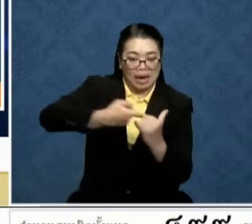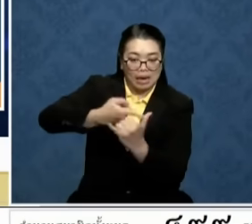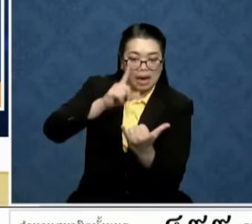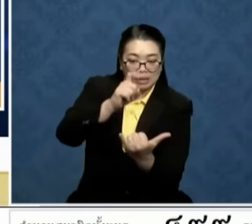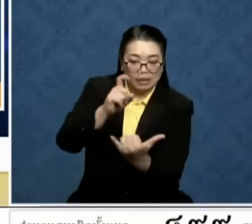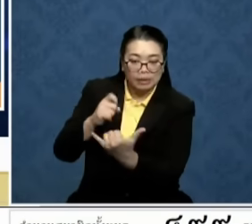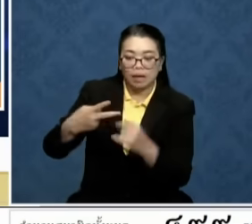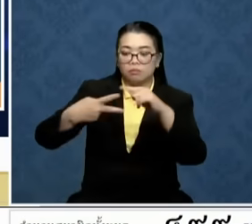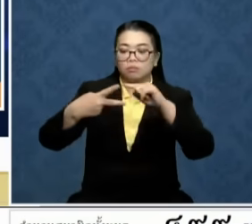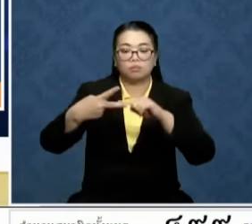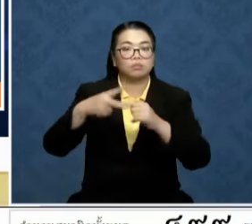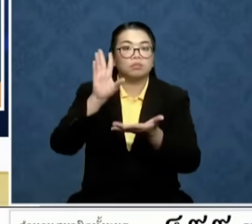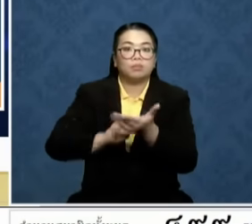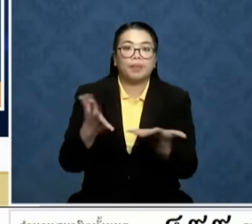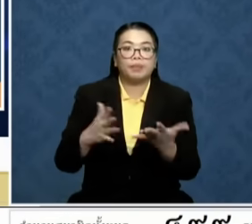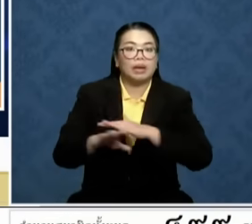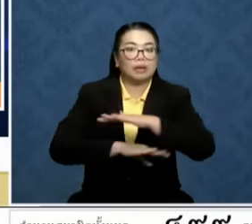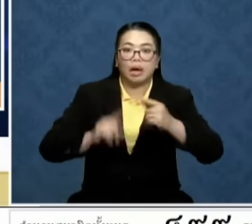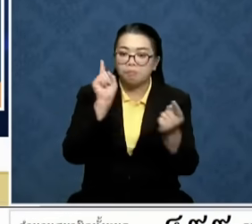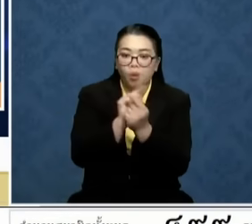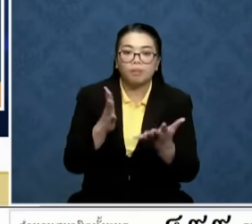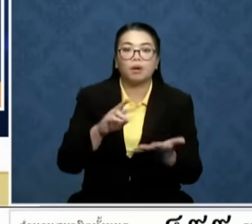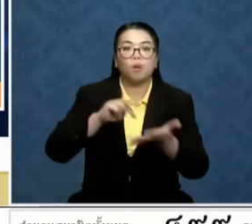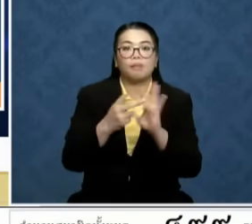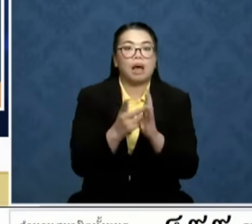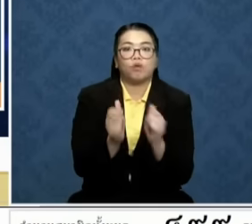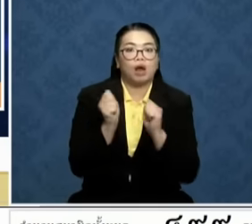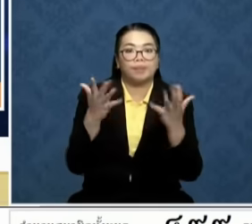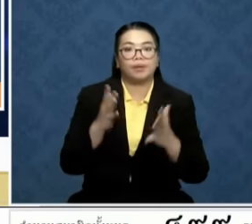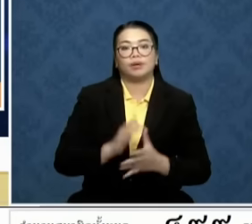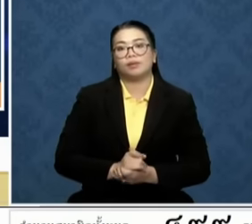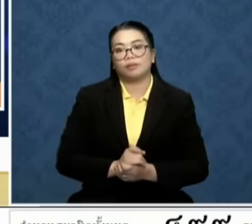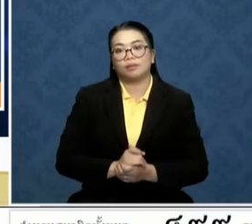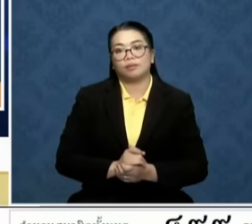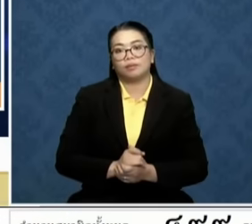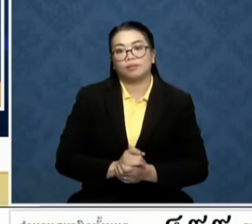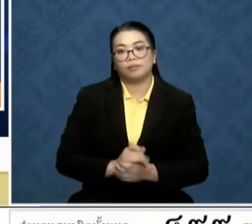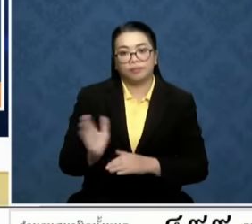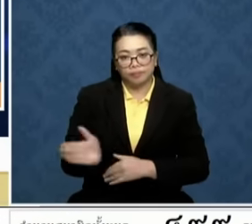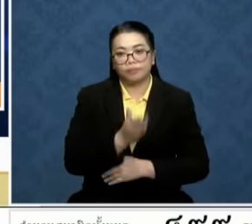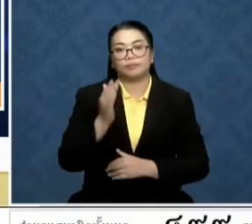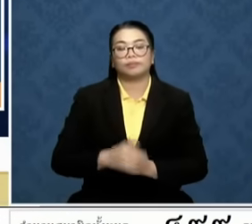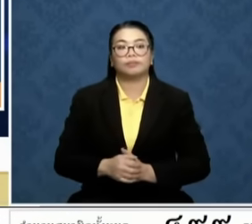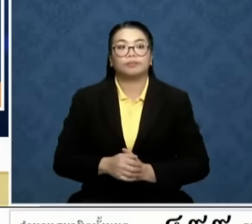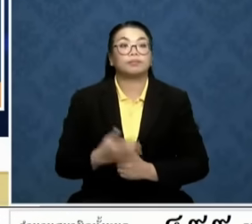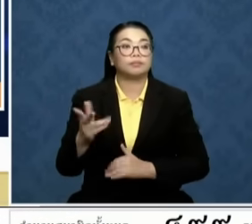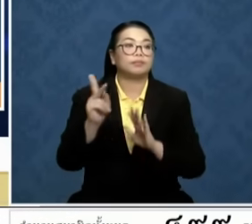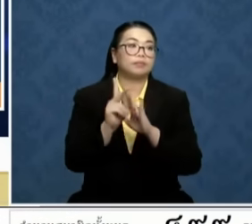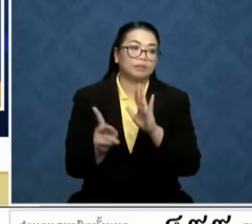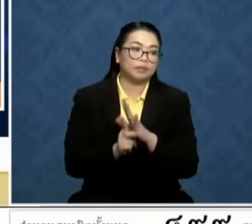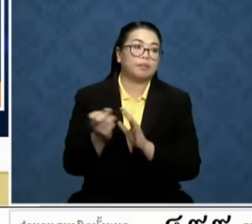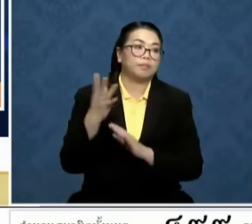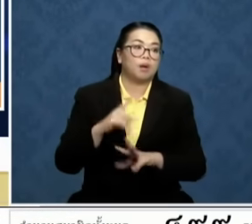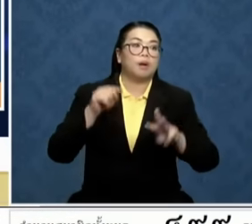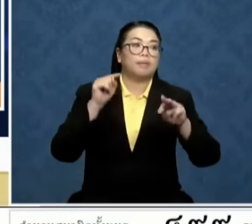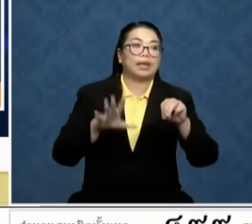ได้ทำทั้งคู่แบบนี้เรียกว่าได้รับอนุญาตมครับถัดไปครับกฎหมายที่ผมว่าถึงก็